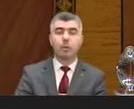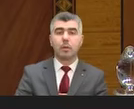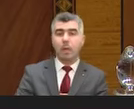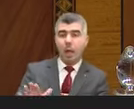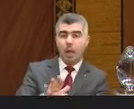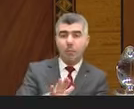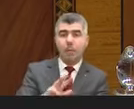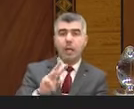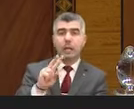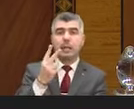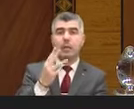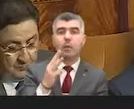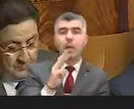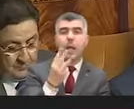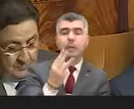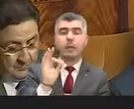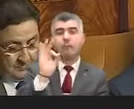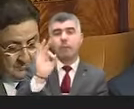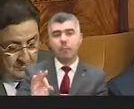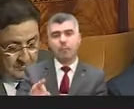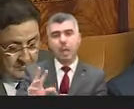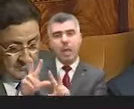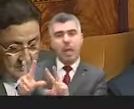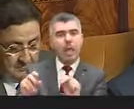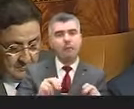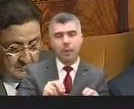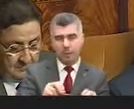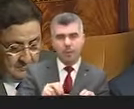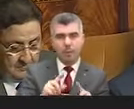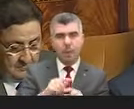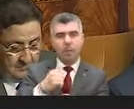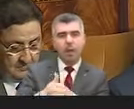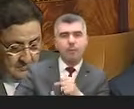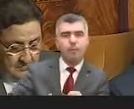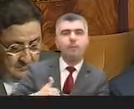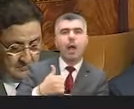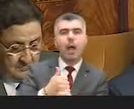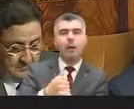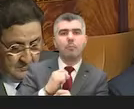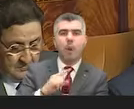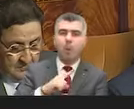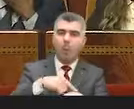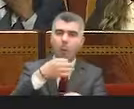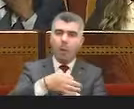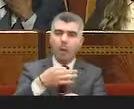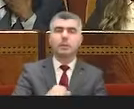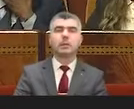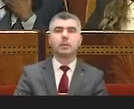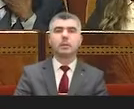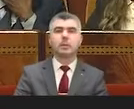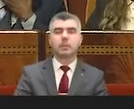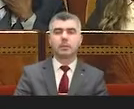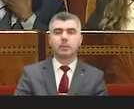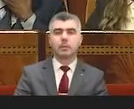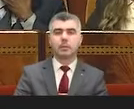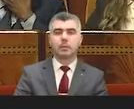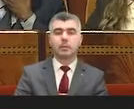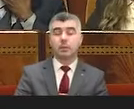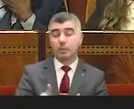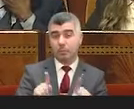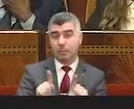ديال 32%، تقريبا نفس النسبة بحال السنة الماضية في هذا الوقت. وهذا الشيء كان عنده واحد